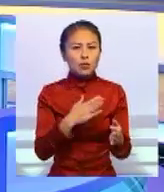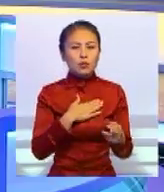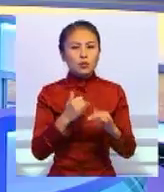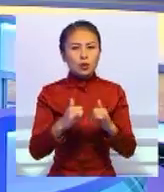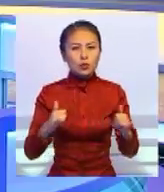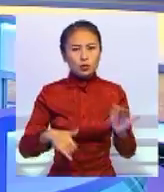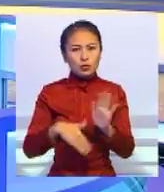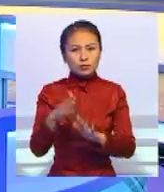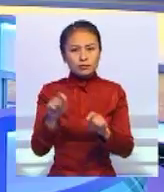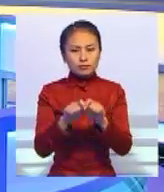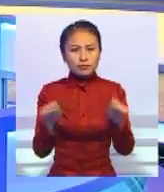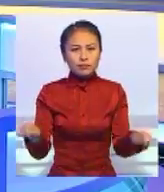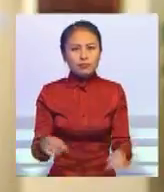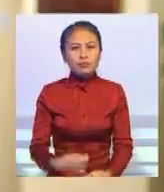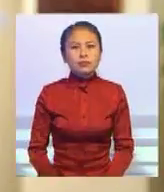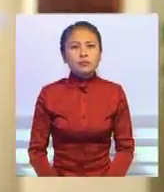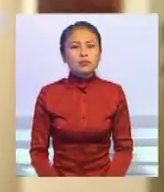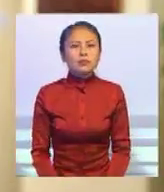серпінді дамуына жол ашады.